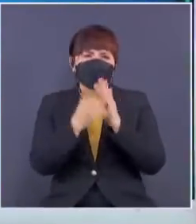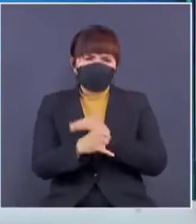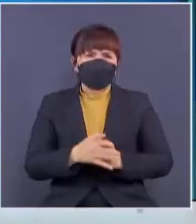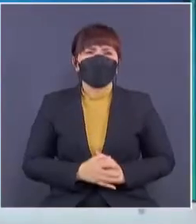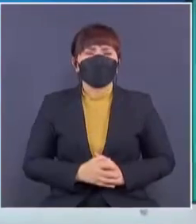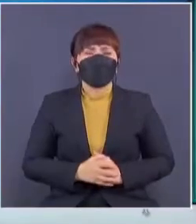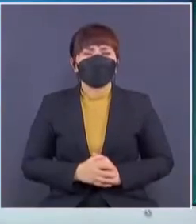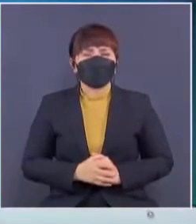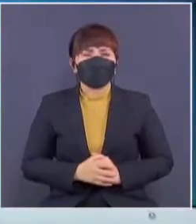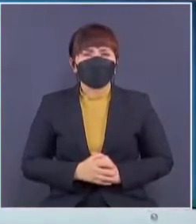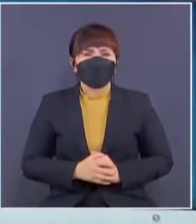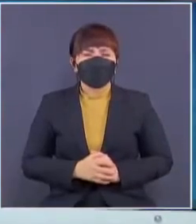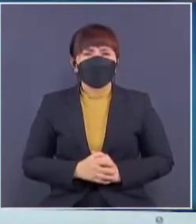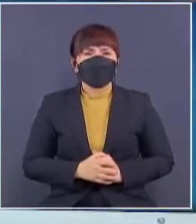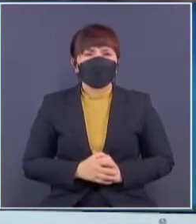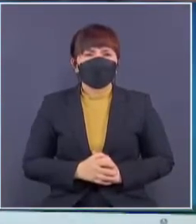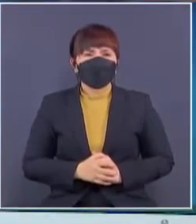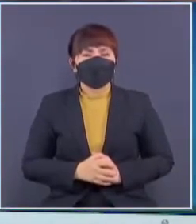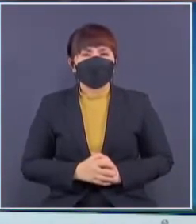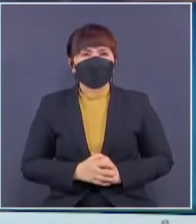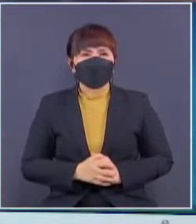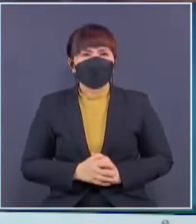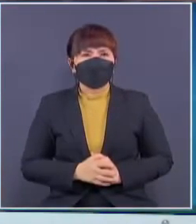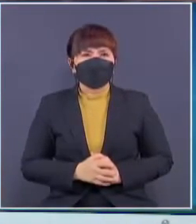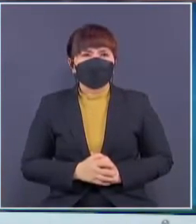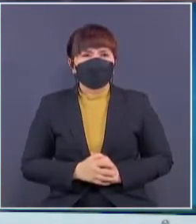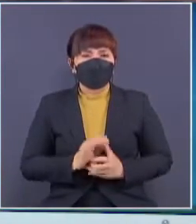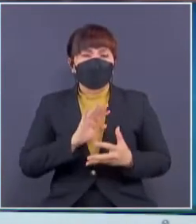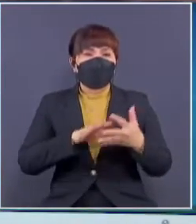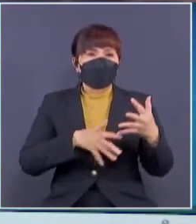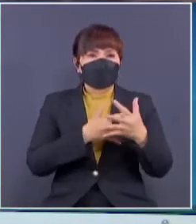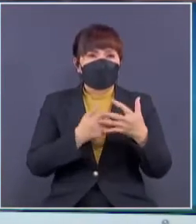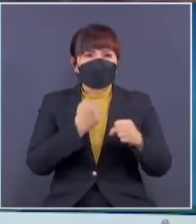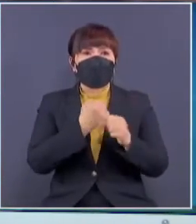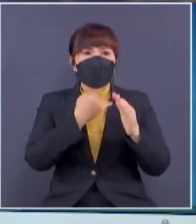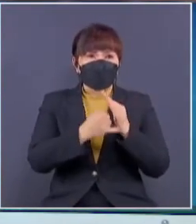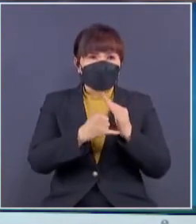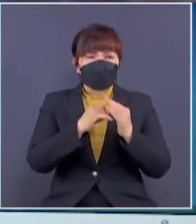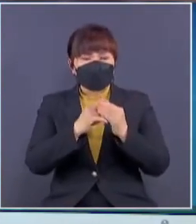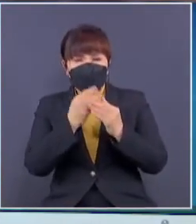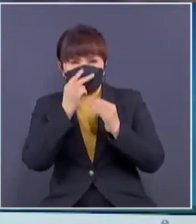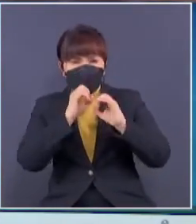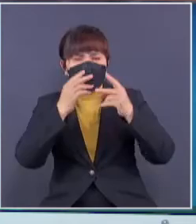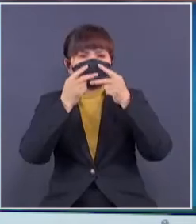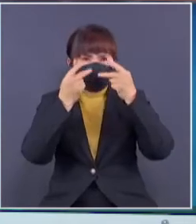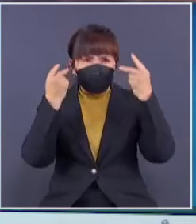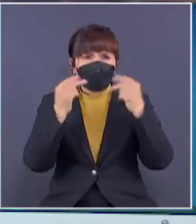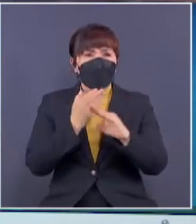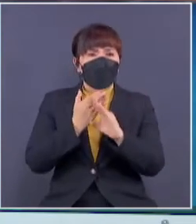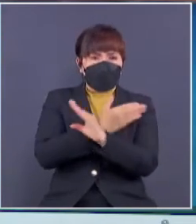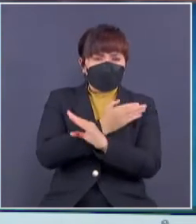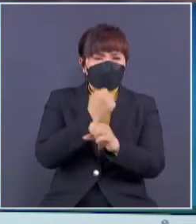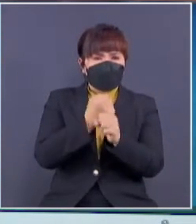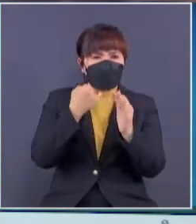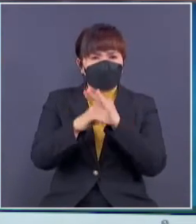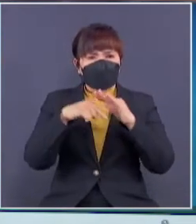ายเป็นแบบนี้ก็ถูกดำเนินคดีไปเลยเน า ะ ผิดกฎหมายนะถูกต้อง แบบนี้นี่วางแผนมาอย่างดีเป็นมิจฉาชีพอย่างชัดเจนไม่รู้ก่อนหน้านี้ไปทำ